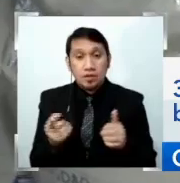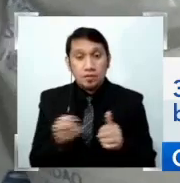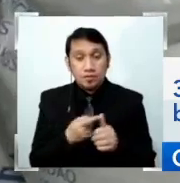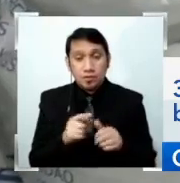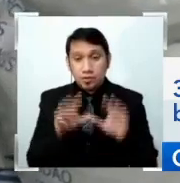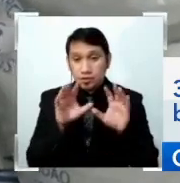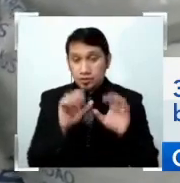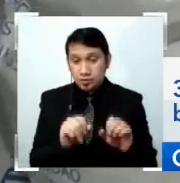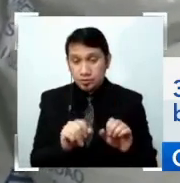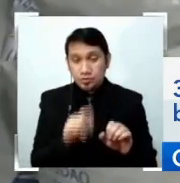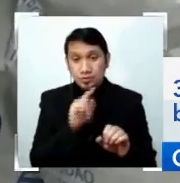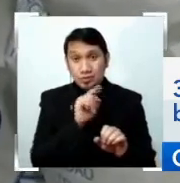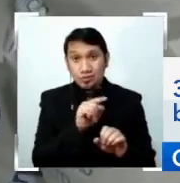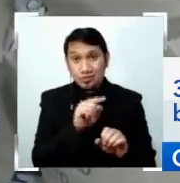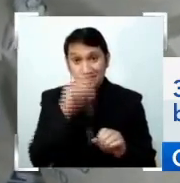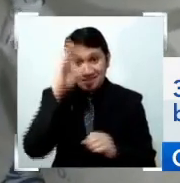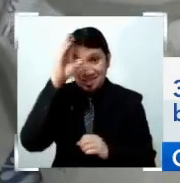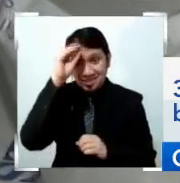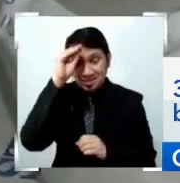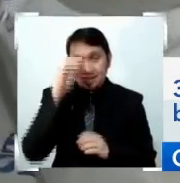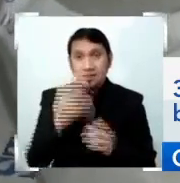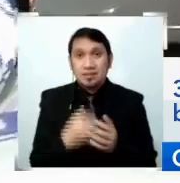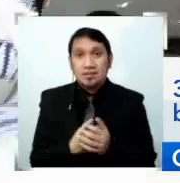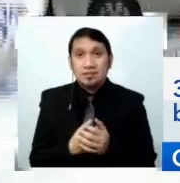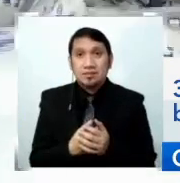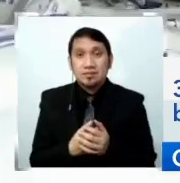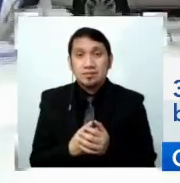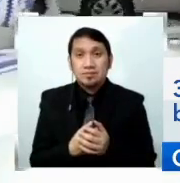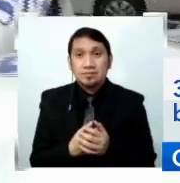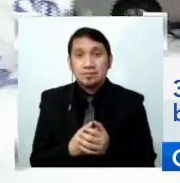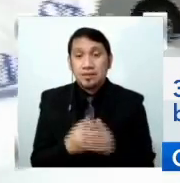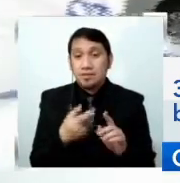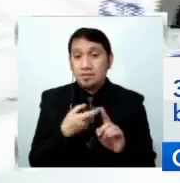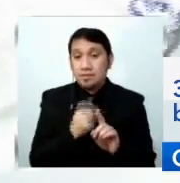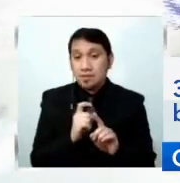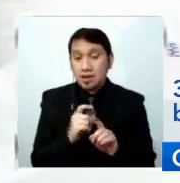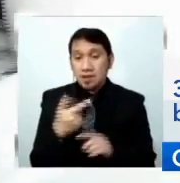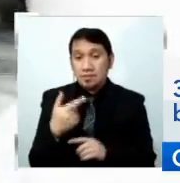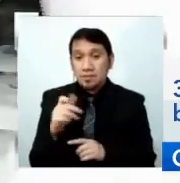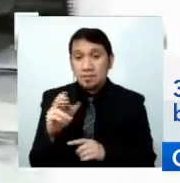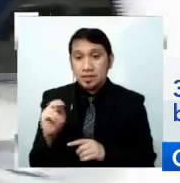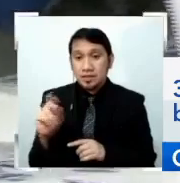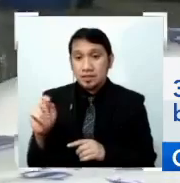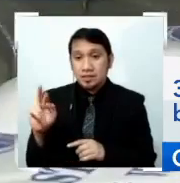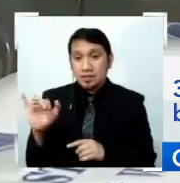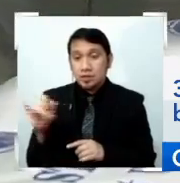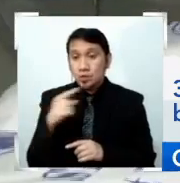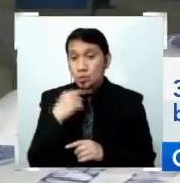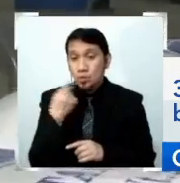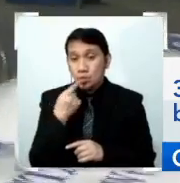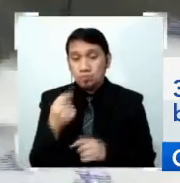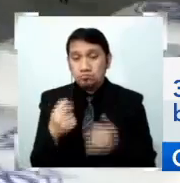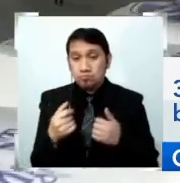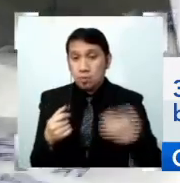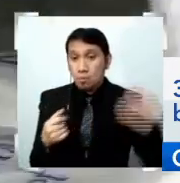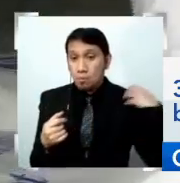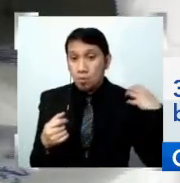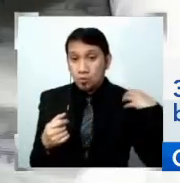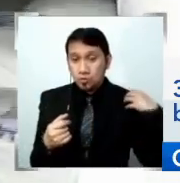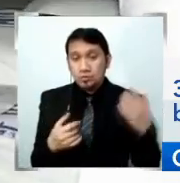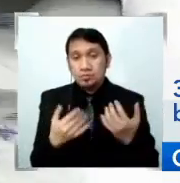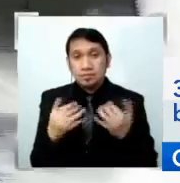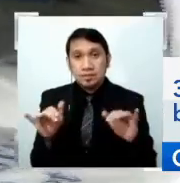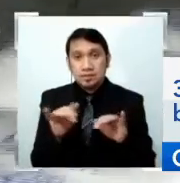Charlito Tenorio sa Barangay Bacaw 2, General Trias City. Ang itinuturong mastermind na si J.R. Suson, nadakip naman